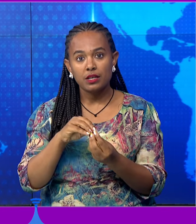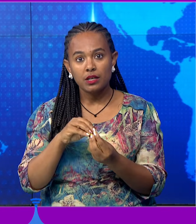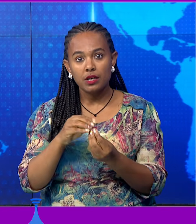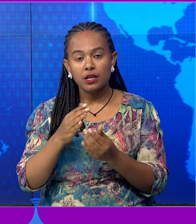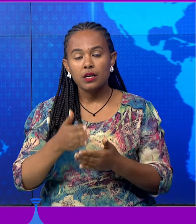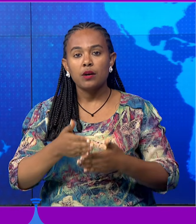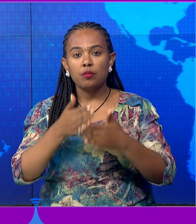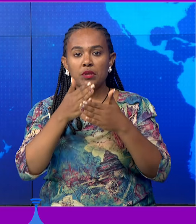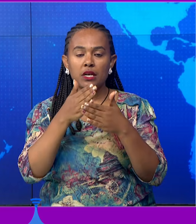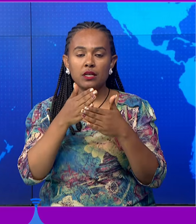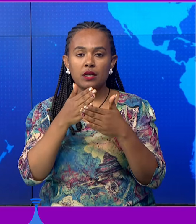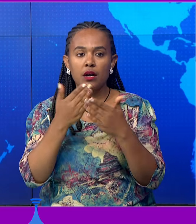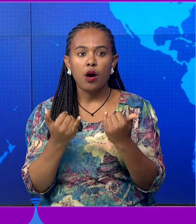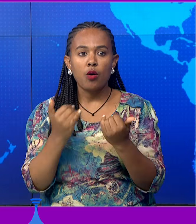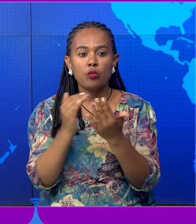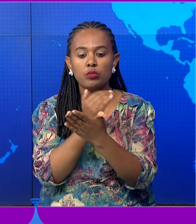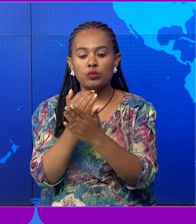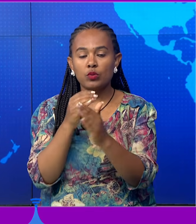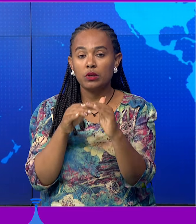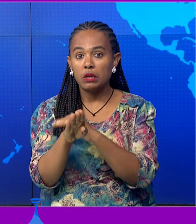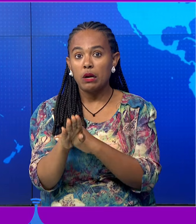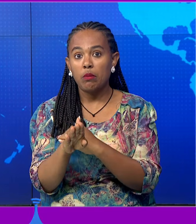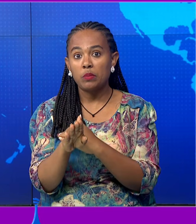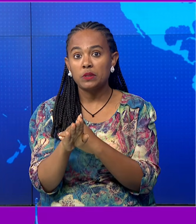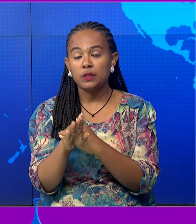ገንብተን ጭምረ በጣም ምርት ወደሚገባበት